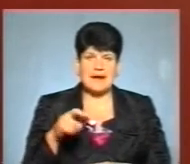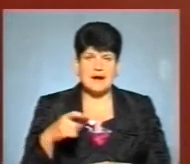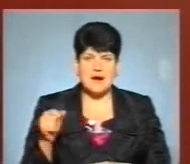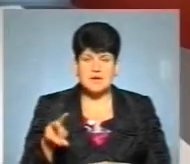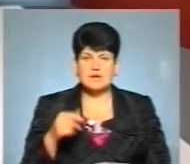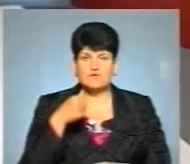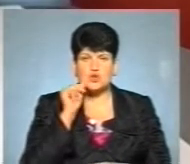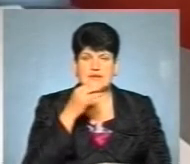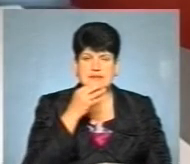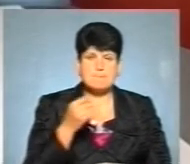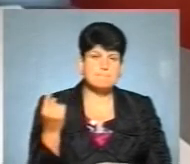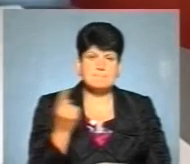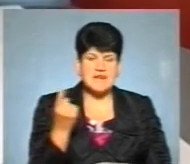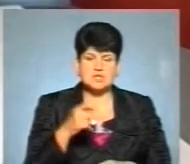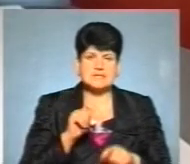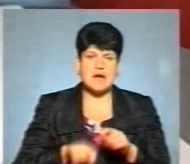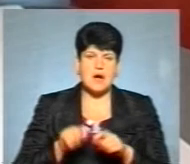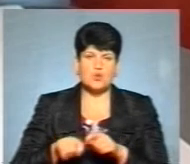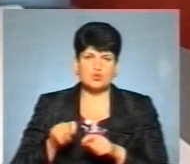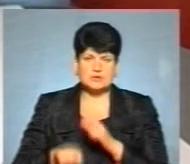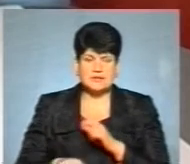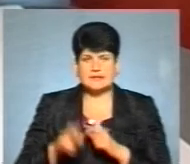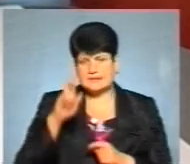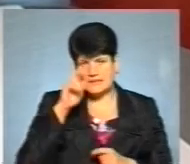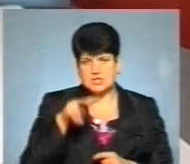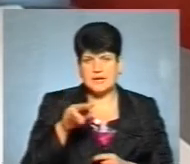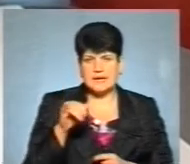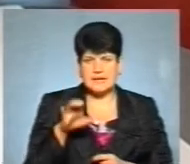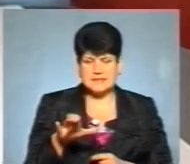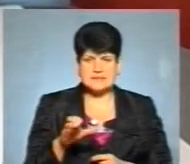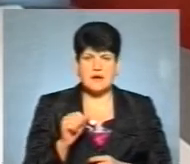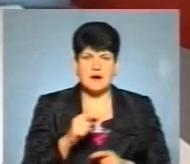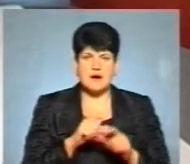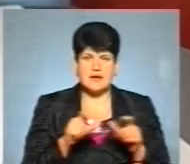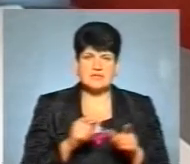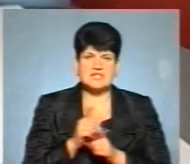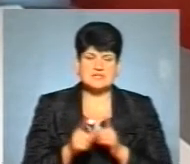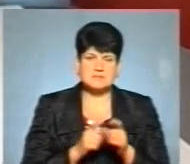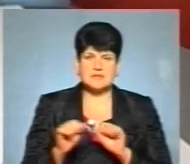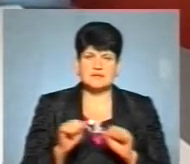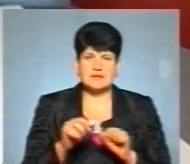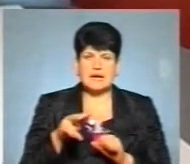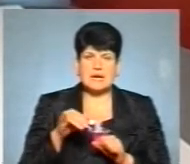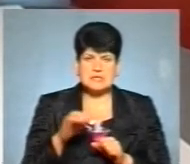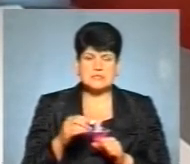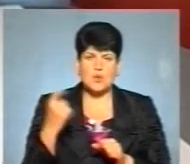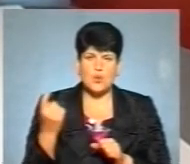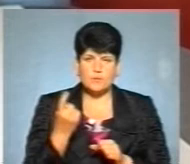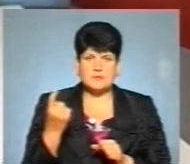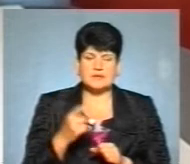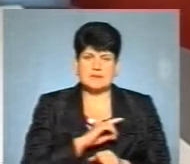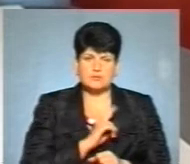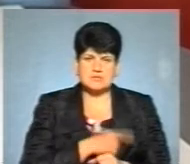сказав, що перший крок – це аудит від Держлісагентства і зміна керівництва лісгоспів, які сиділи роками на цих посадах,